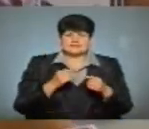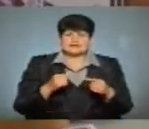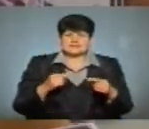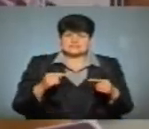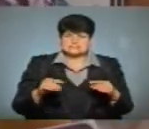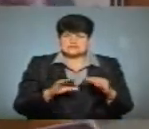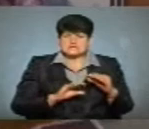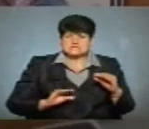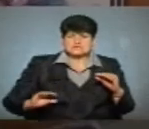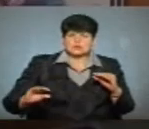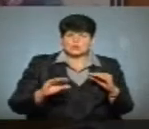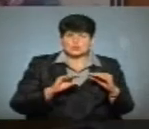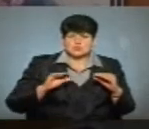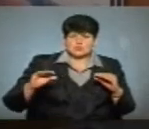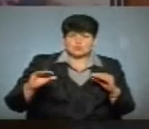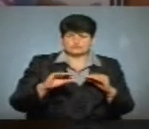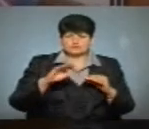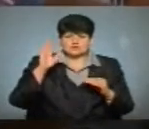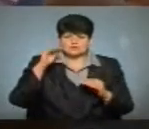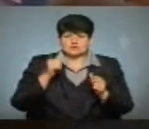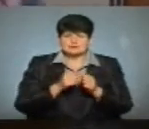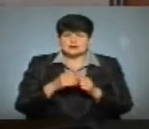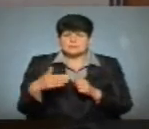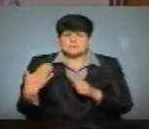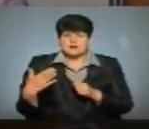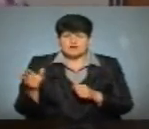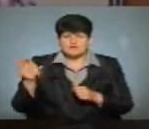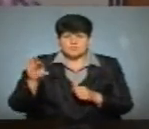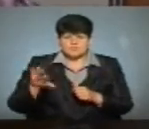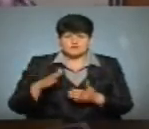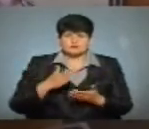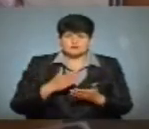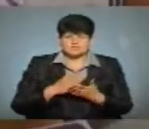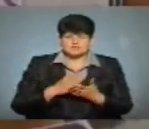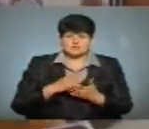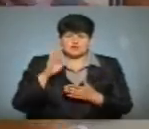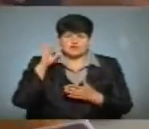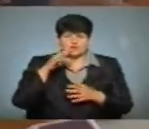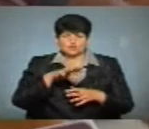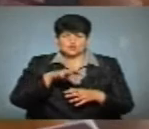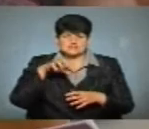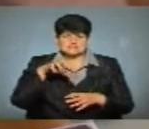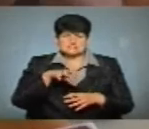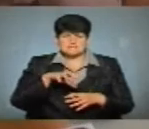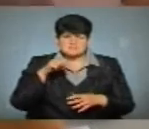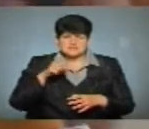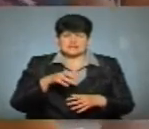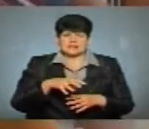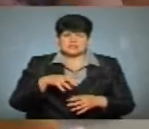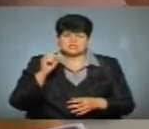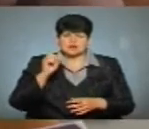товщах води, біля самого правого берега, так, розміщені водозабірники, які качають цю